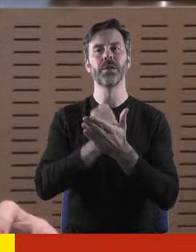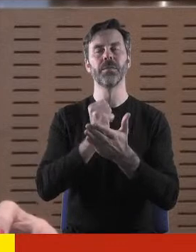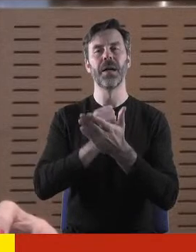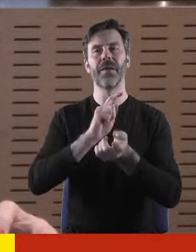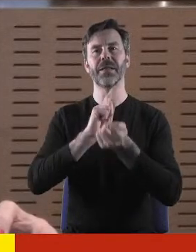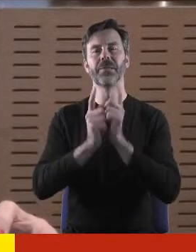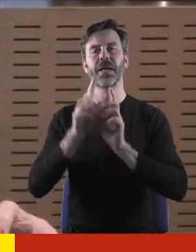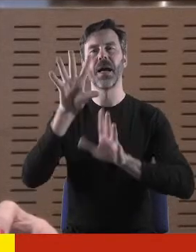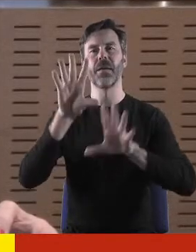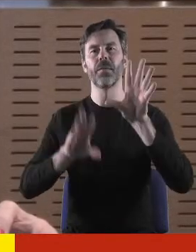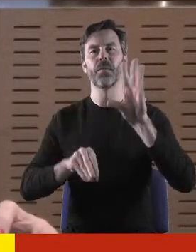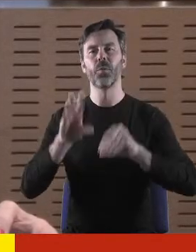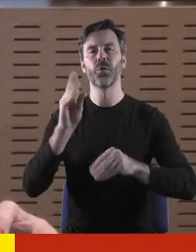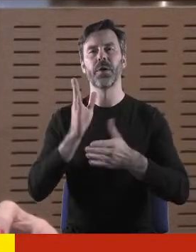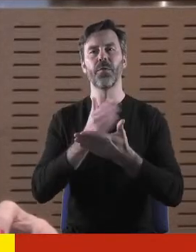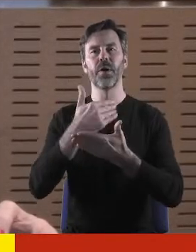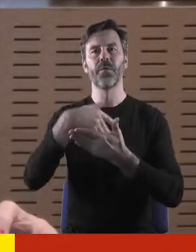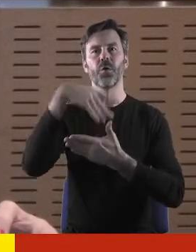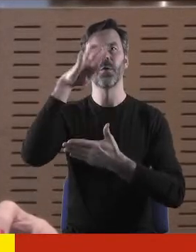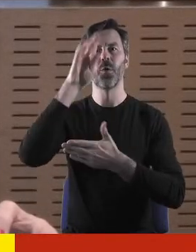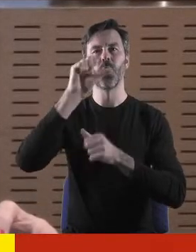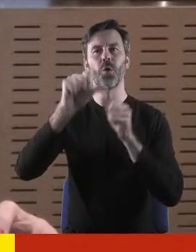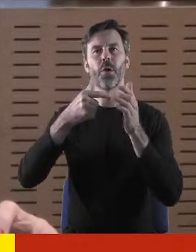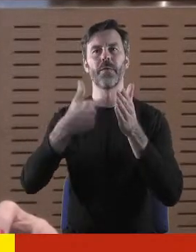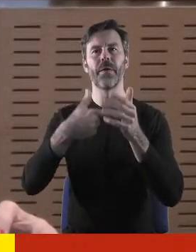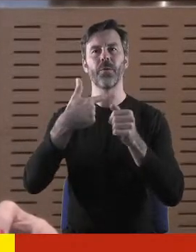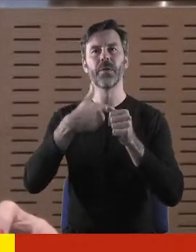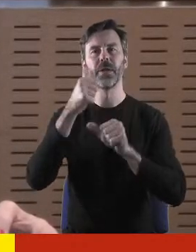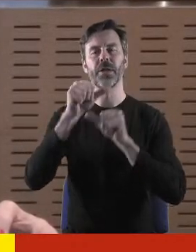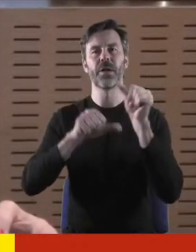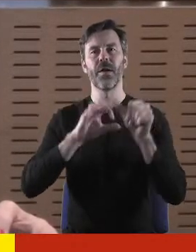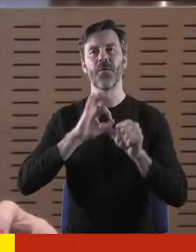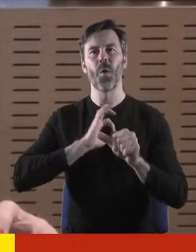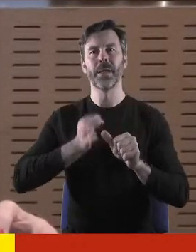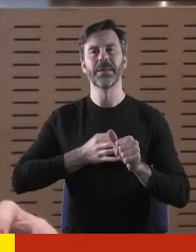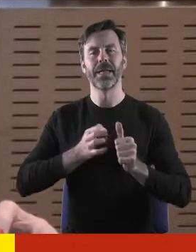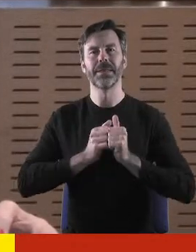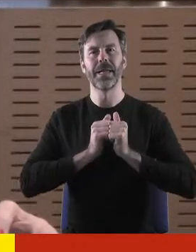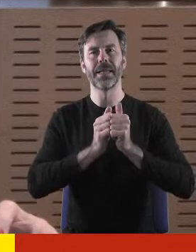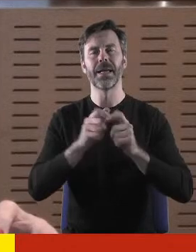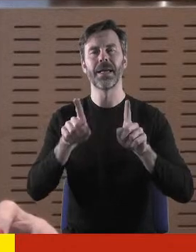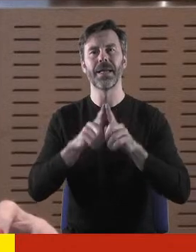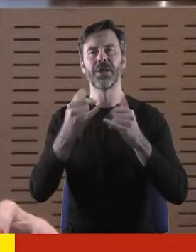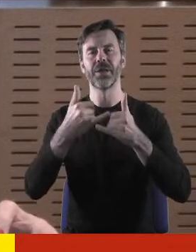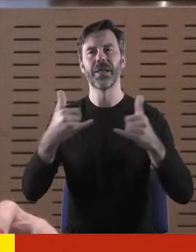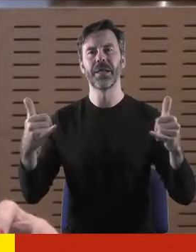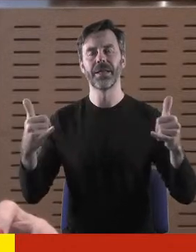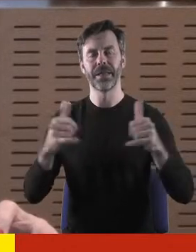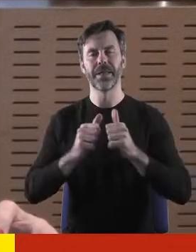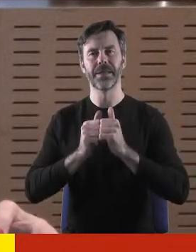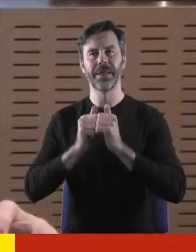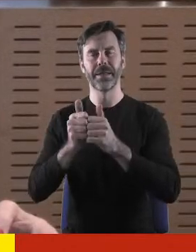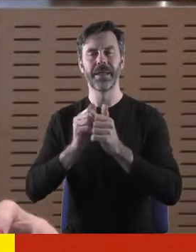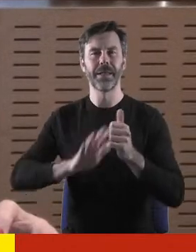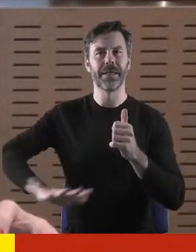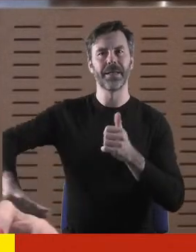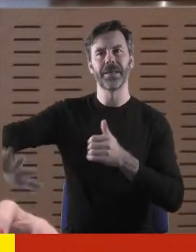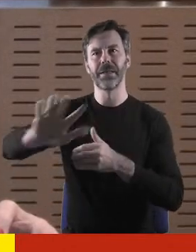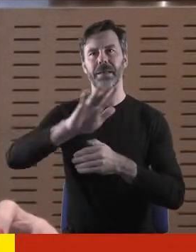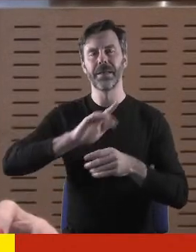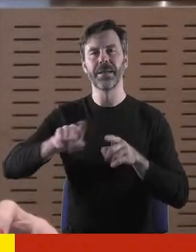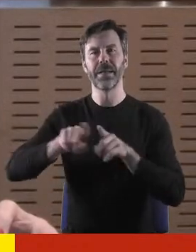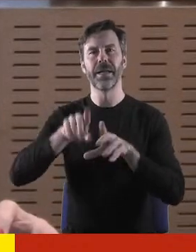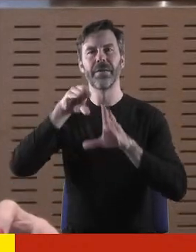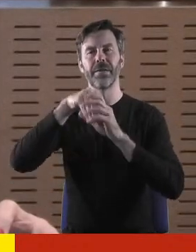budżecie województwa łódzkiego na 2021 rok w zakresie zadań własnych, pomocy finansowej dla innych jednostek samorządu terytorialnego, zadań